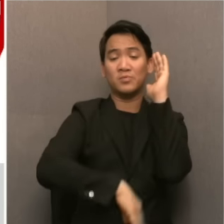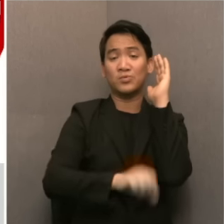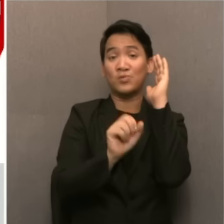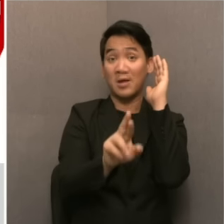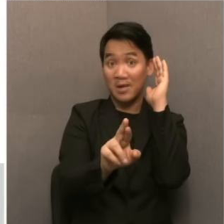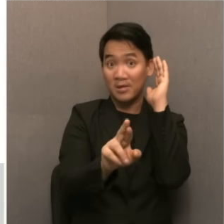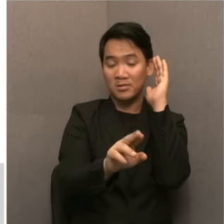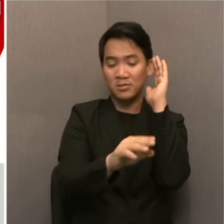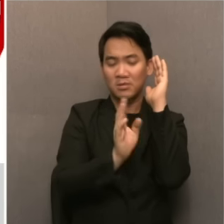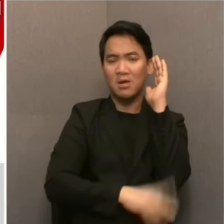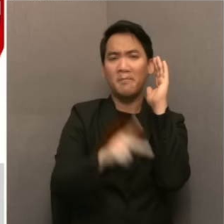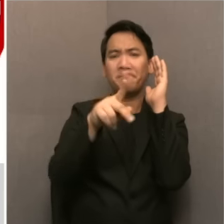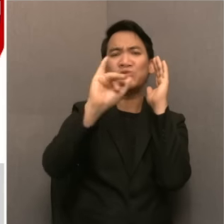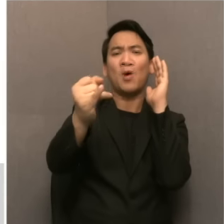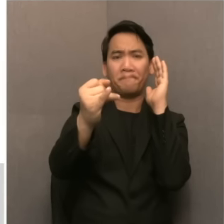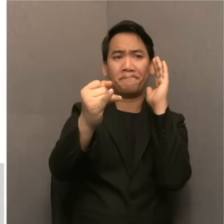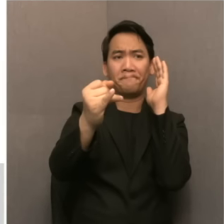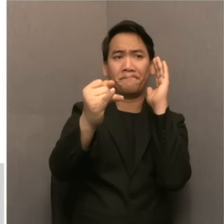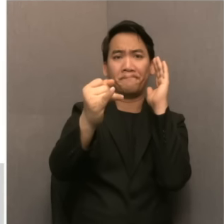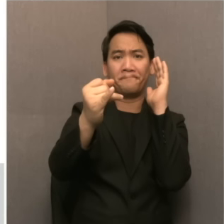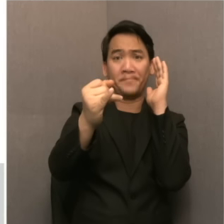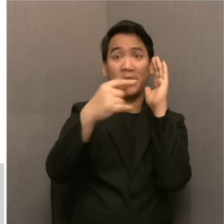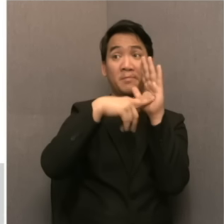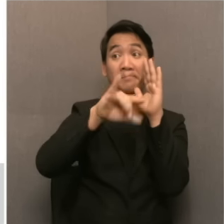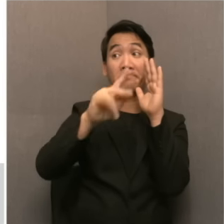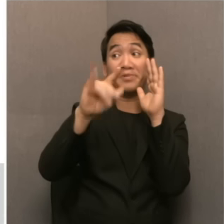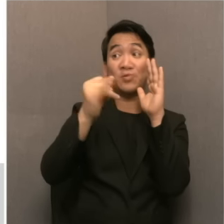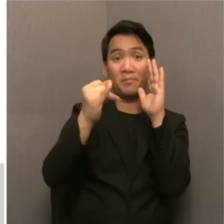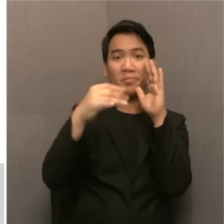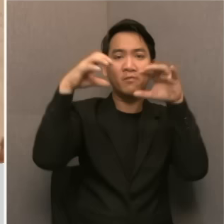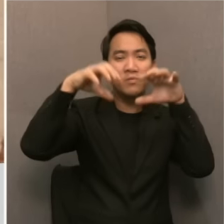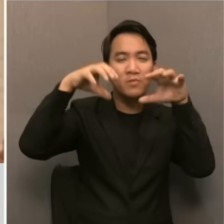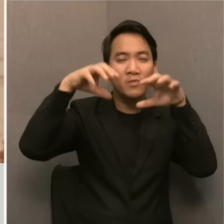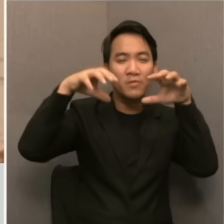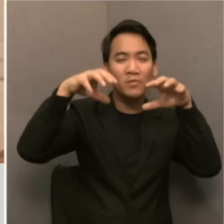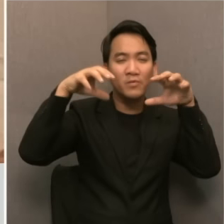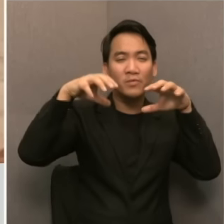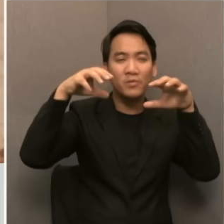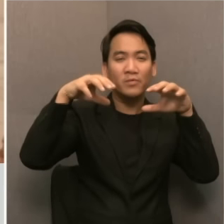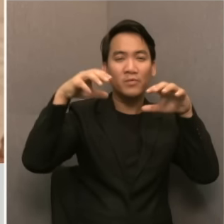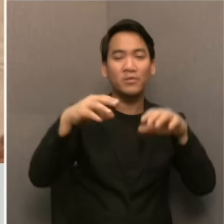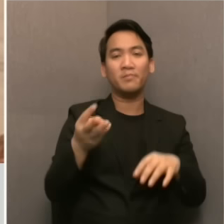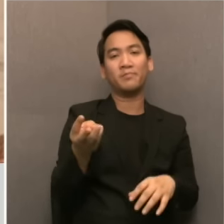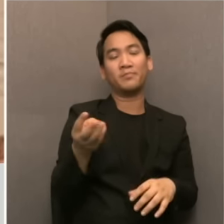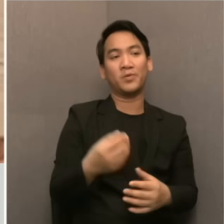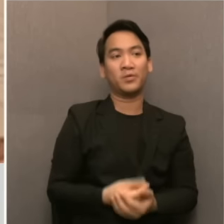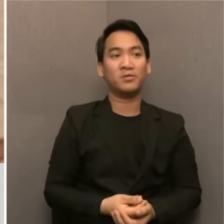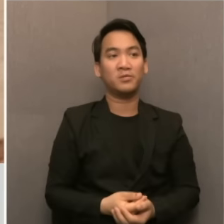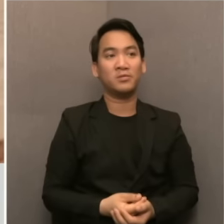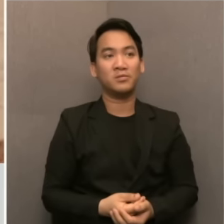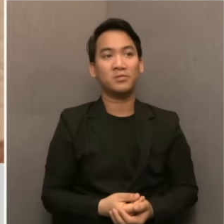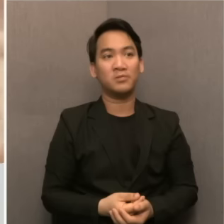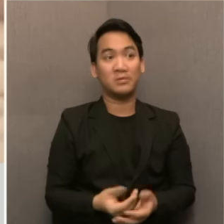บฝนเนี่ยยังมีปริมาณค่อนข้างน้อยนะครับเพราะฉะนั้นช่วงแรกเนี่ยก็จะรับฝนก่อนพอรับฝนสะสมไปสักระยะหนึ่งนะครับ